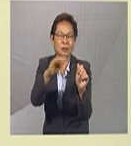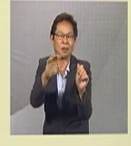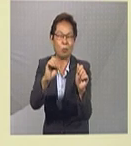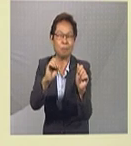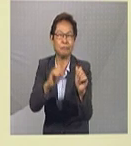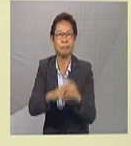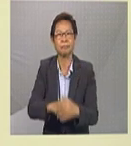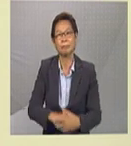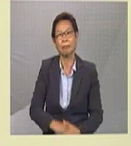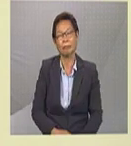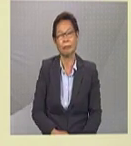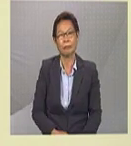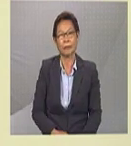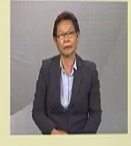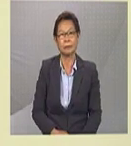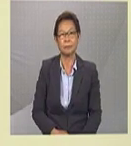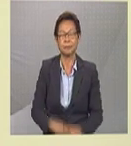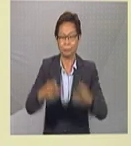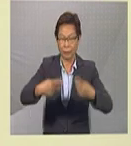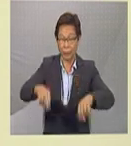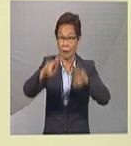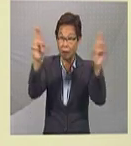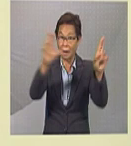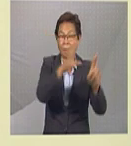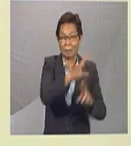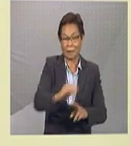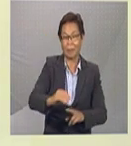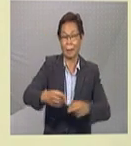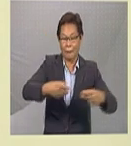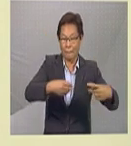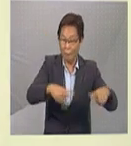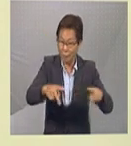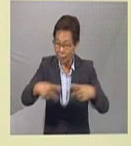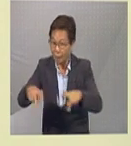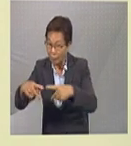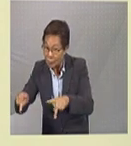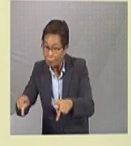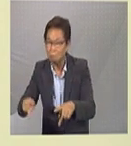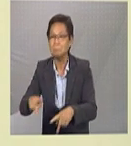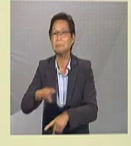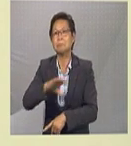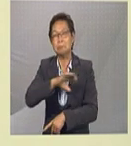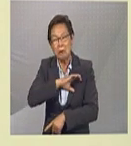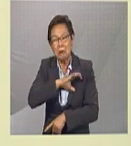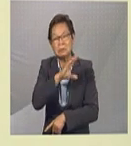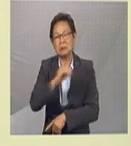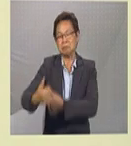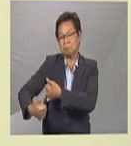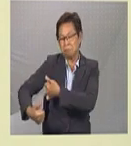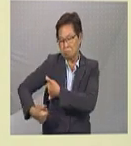dikeluarkan. Di pasaraya dan pasar-pasar, pihak polis dan juga pihak